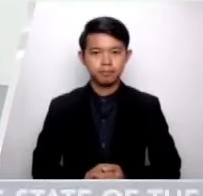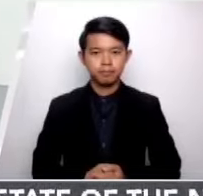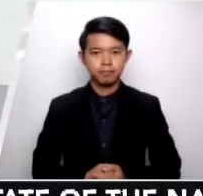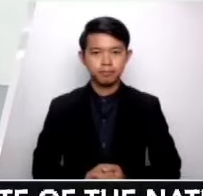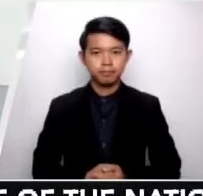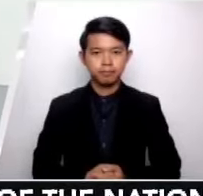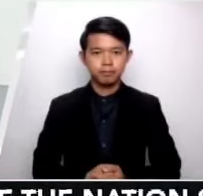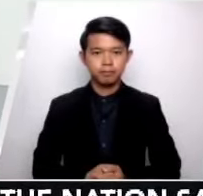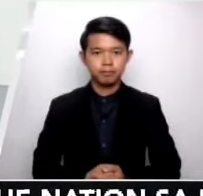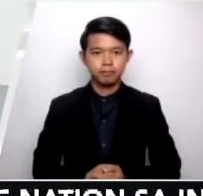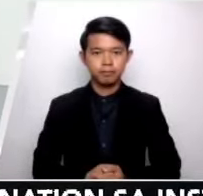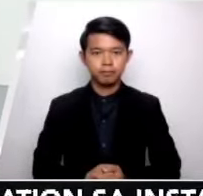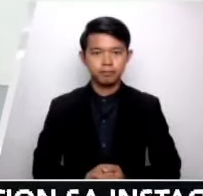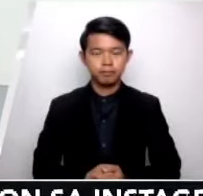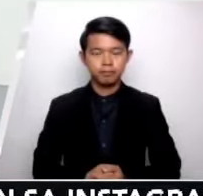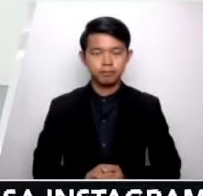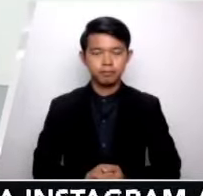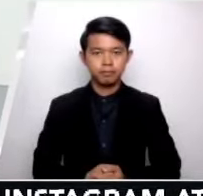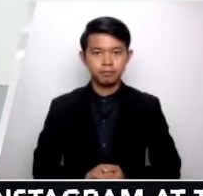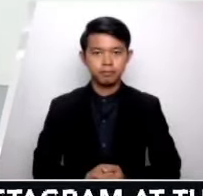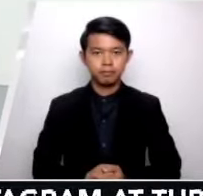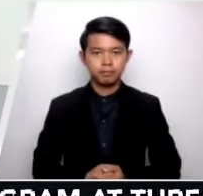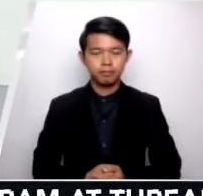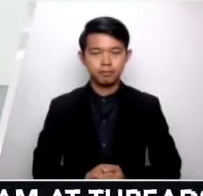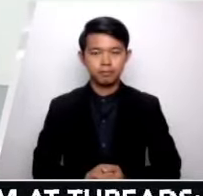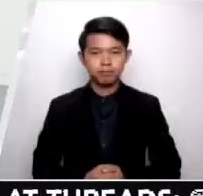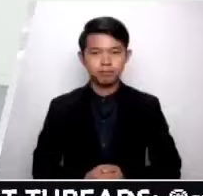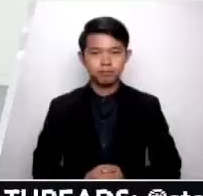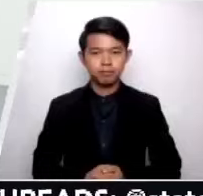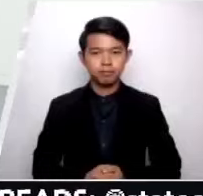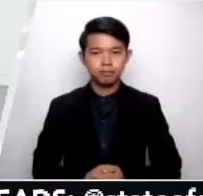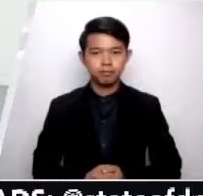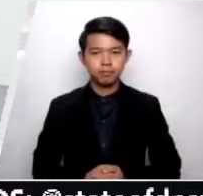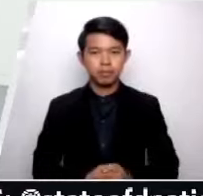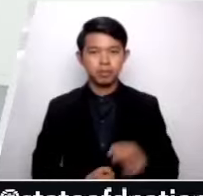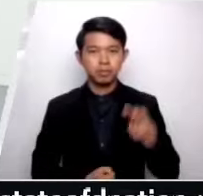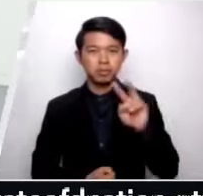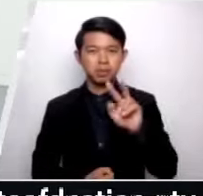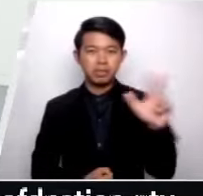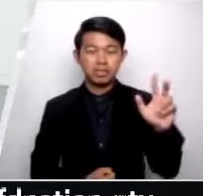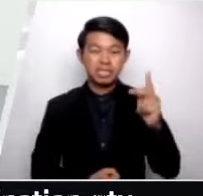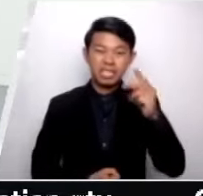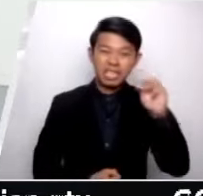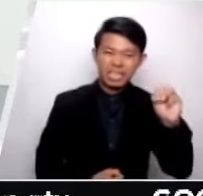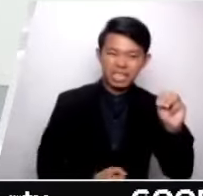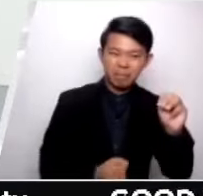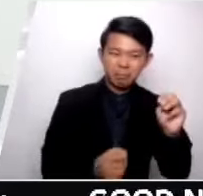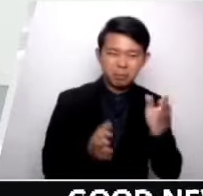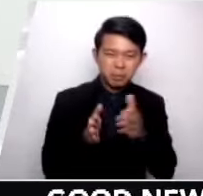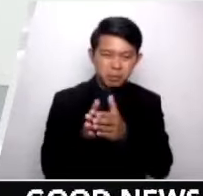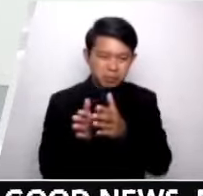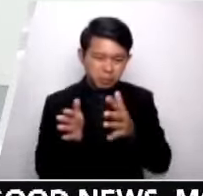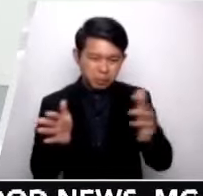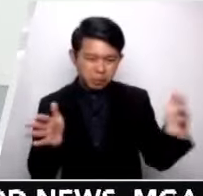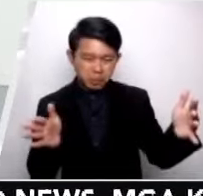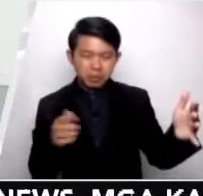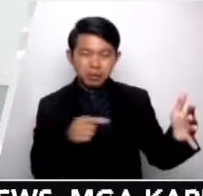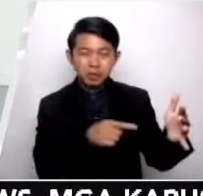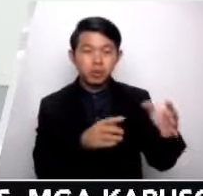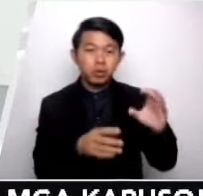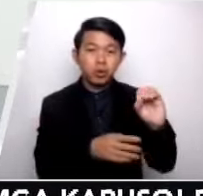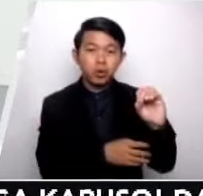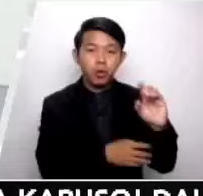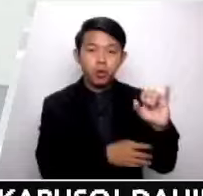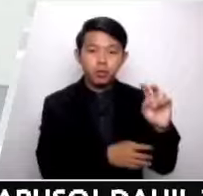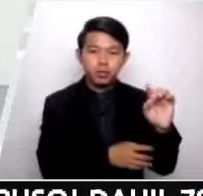Dalawamput-tatlong kilometro ang layo ng dagat sa pagitan ng Negros Occidental at Iloilo. Pero nagawayang tawirin ng isang babae sa kailang